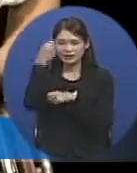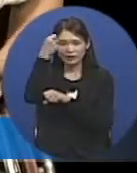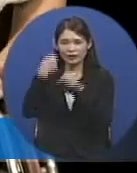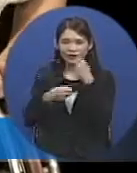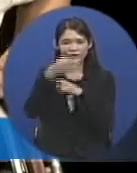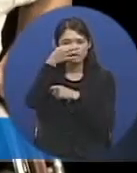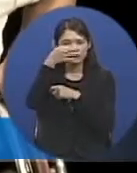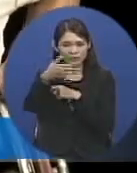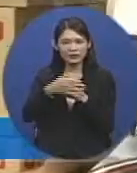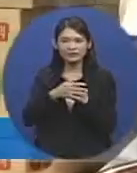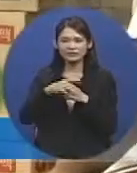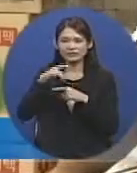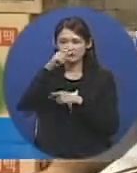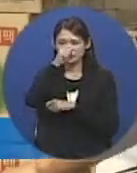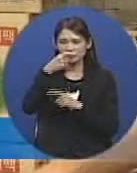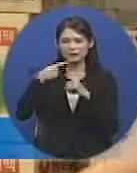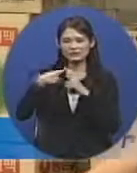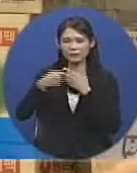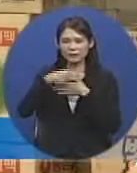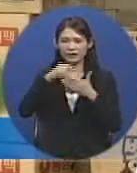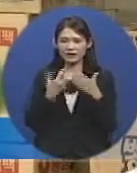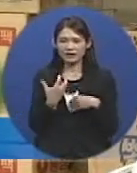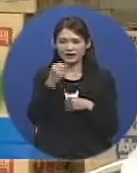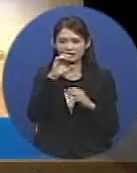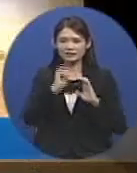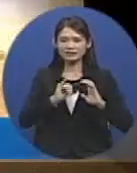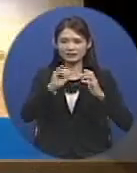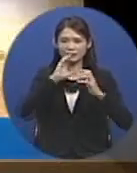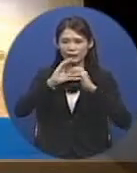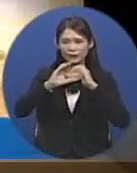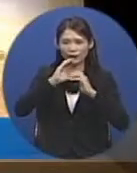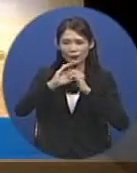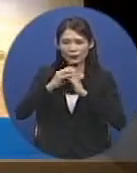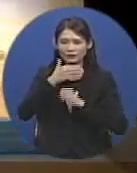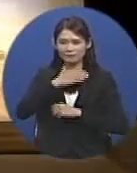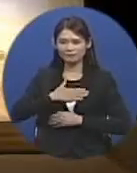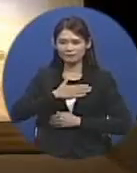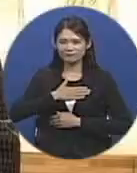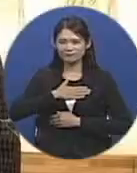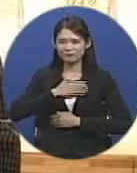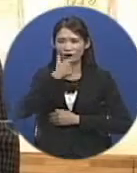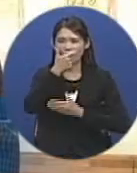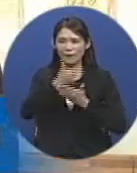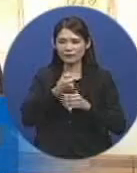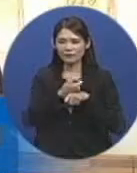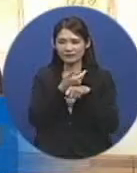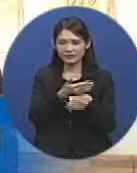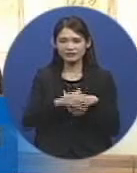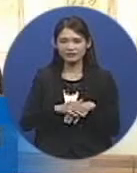연극이라는 도구를 활용해 긍정적인 마음으로 세상과 소통하며 도민들에게 훈훈한 감동을 선사했습니다. 저희